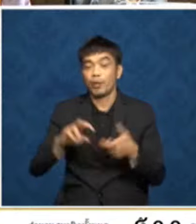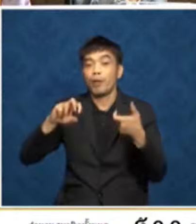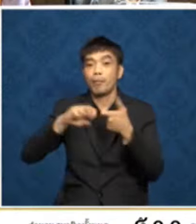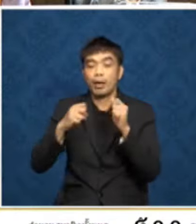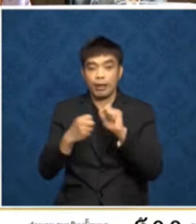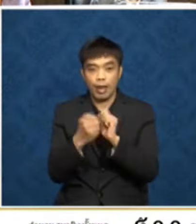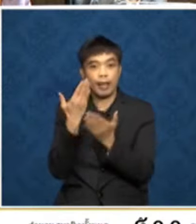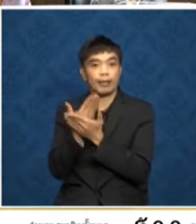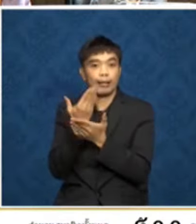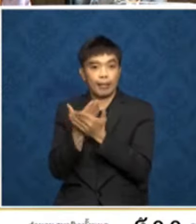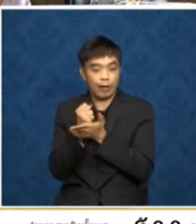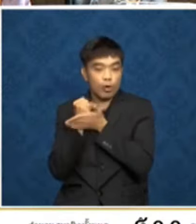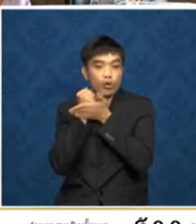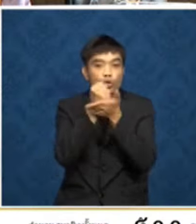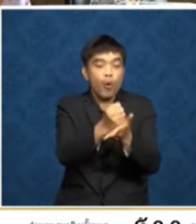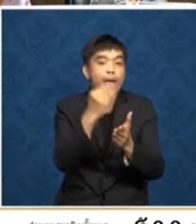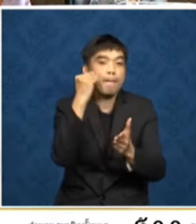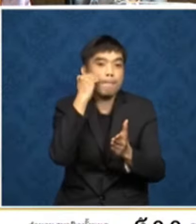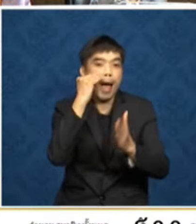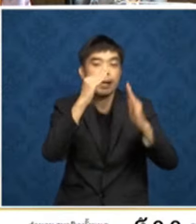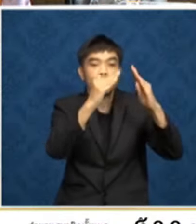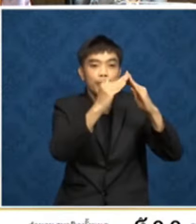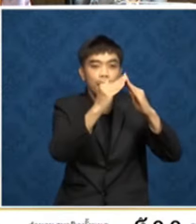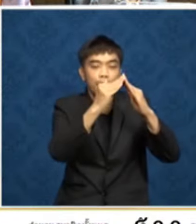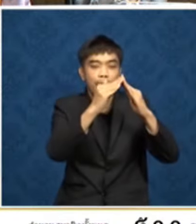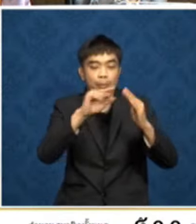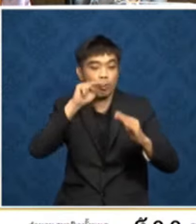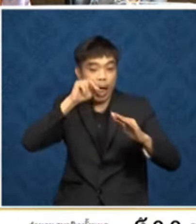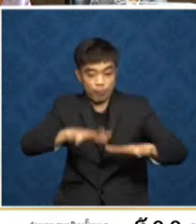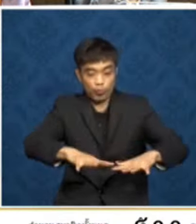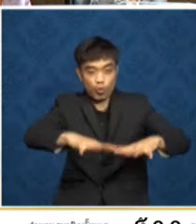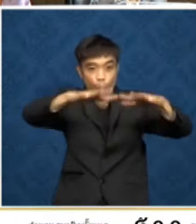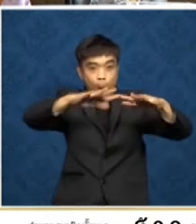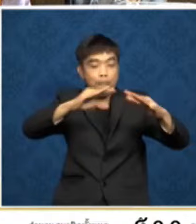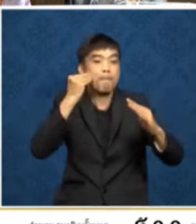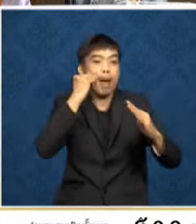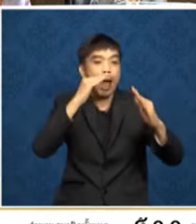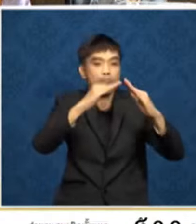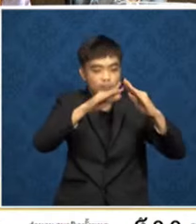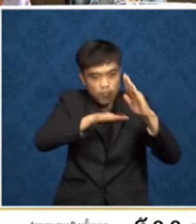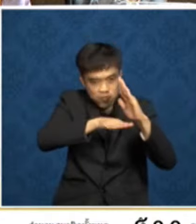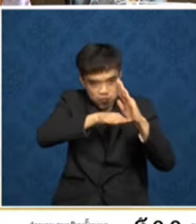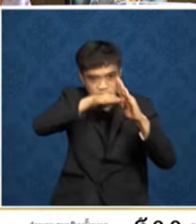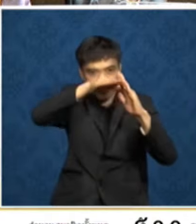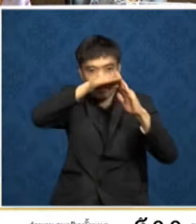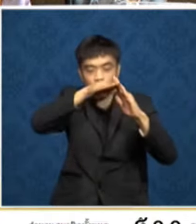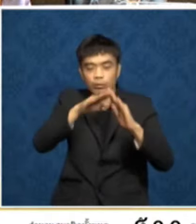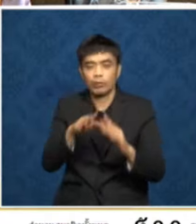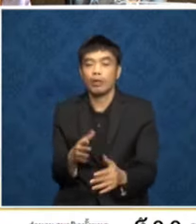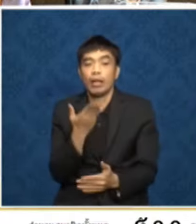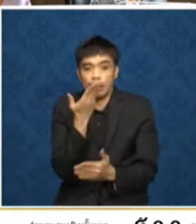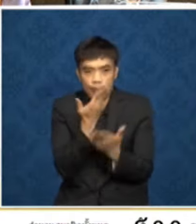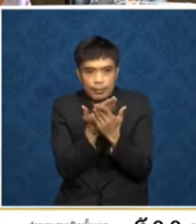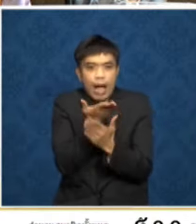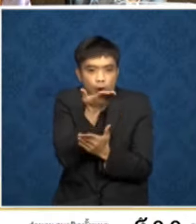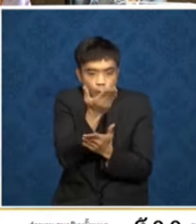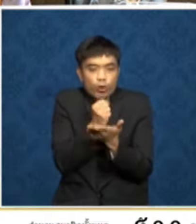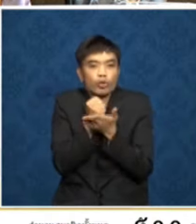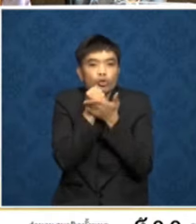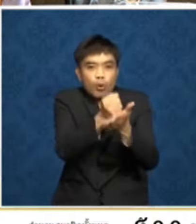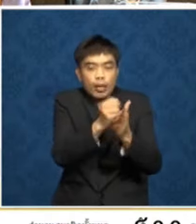เยี่วหยาและเงินซ่อมแซมบ้านในกรณีภัยพิบัติน้ำท่วมใช้เวลาในการดำเนินการยาวนานซับซ้อนยุ่งยาก